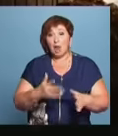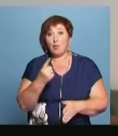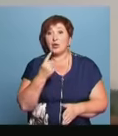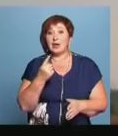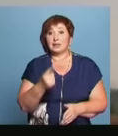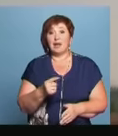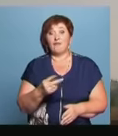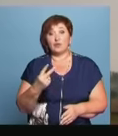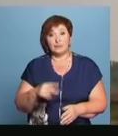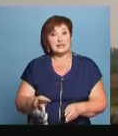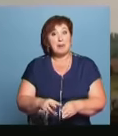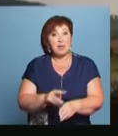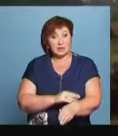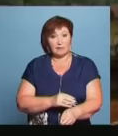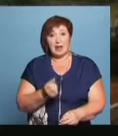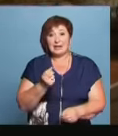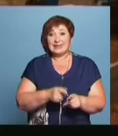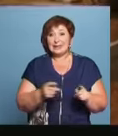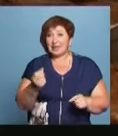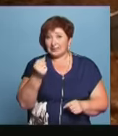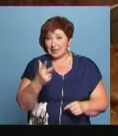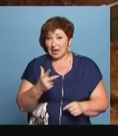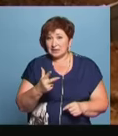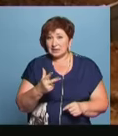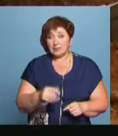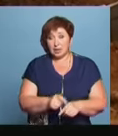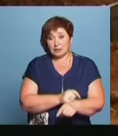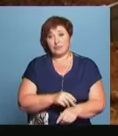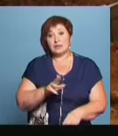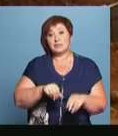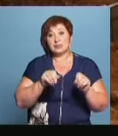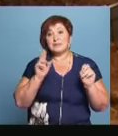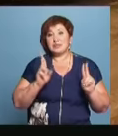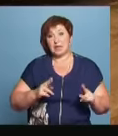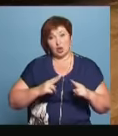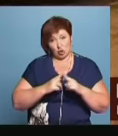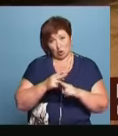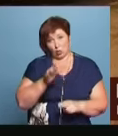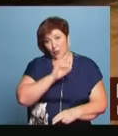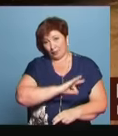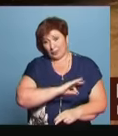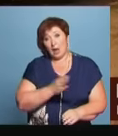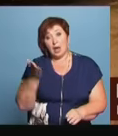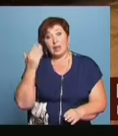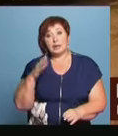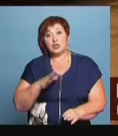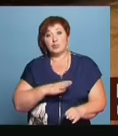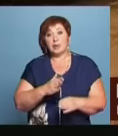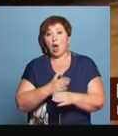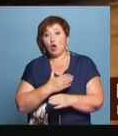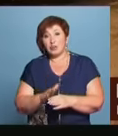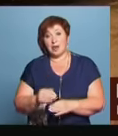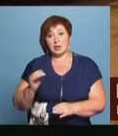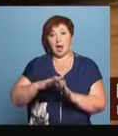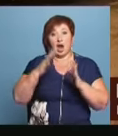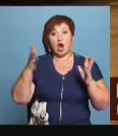метра, длина равняется 12. Мостостроицы используют здесь специальную технологию. Раньше проблемно было, вот эта шахта, она время